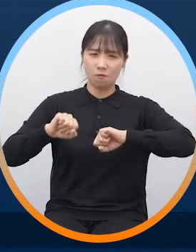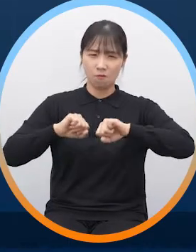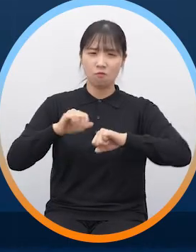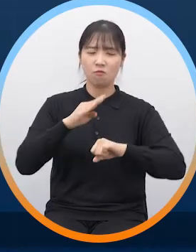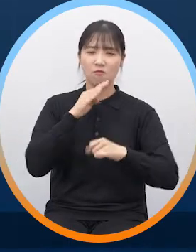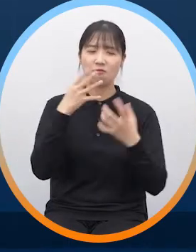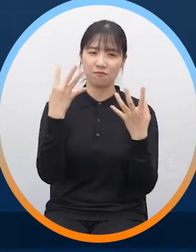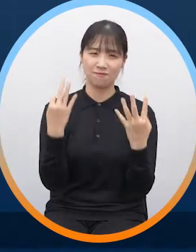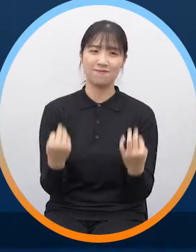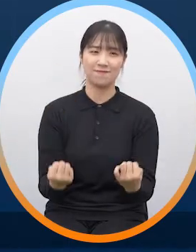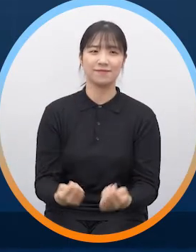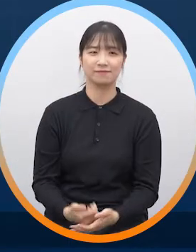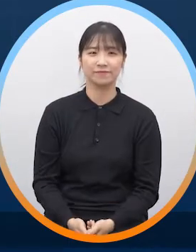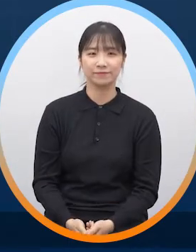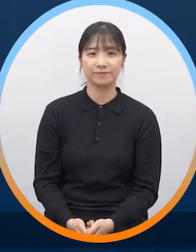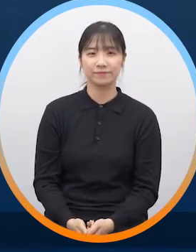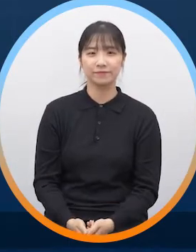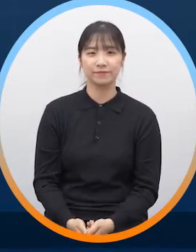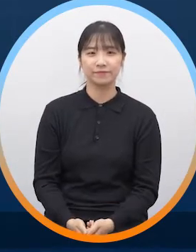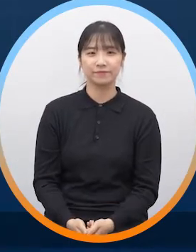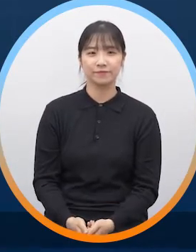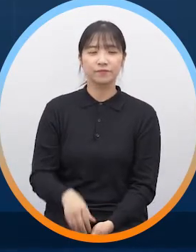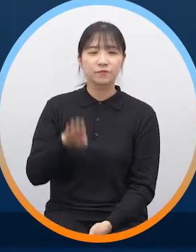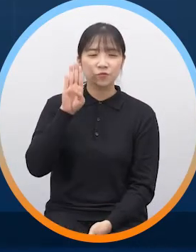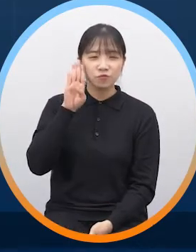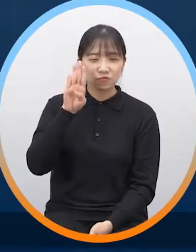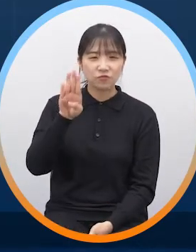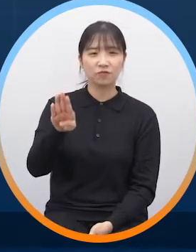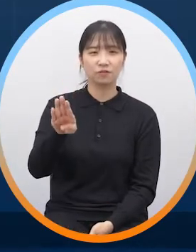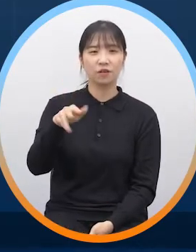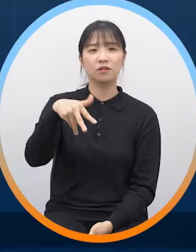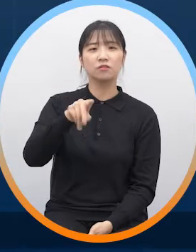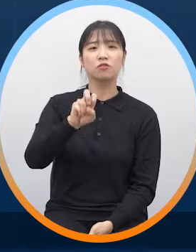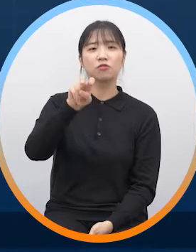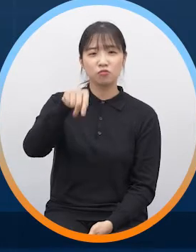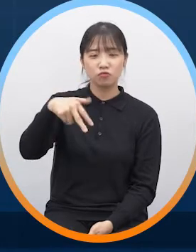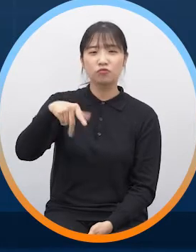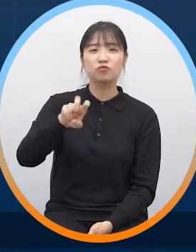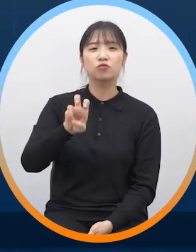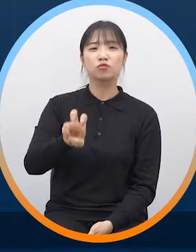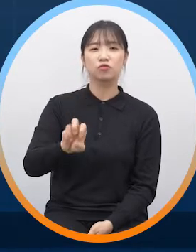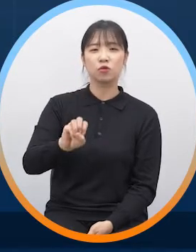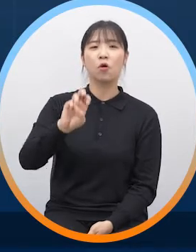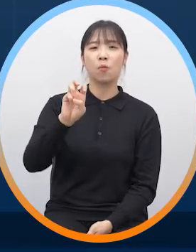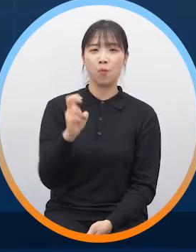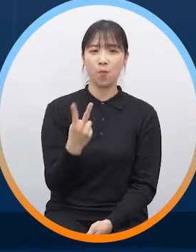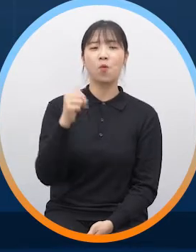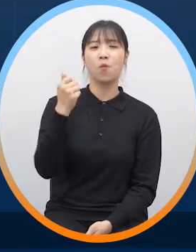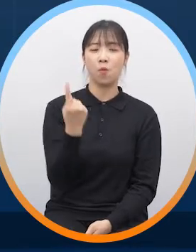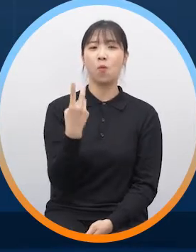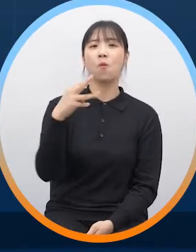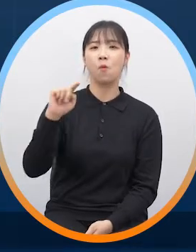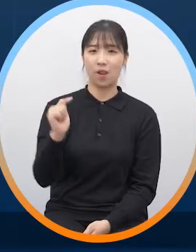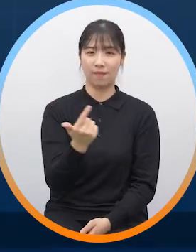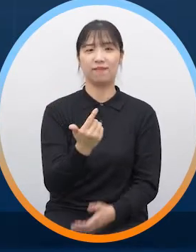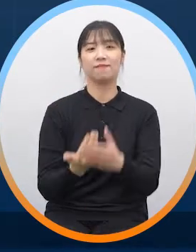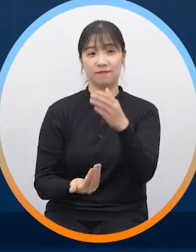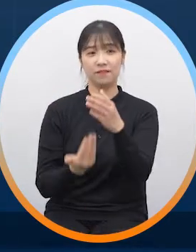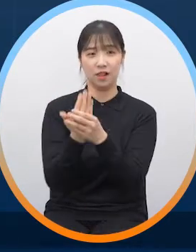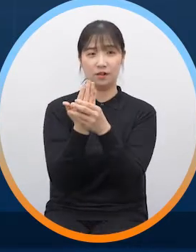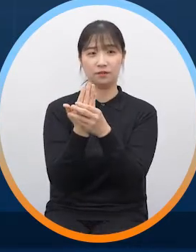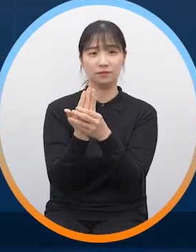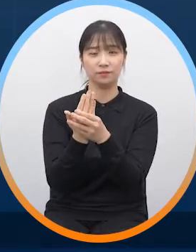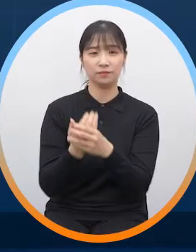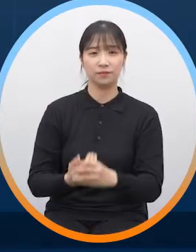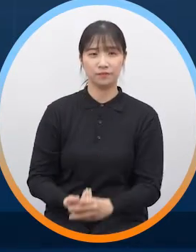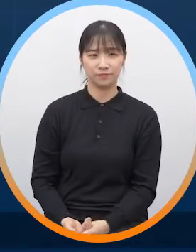치적이 많다는 것입니다. 그리고 이제 그 후에 정묘호란이 이제 일어나게